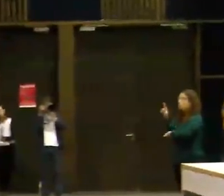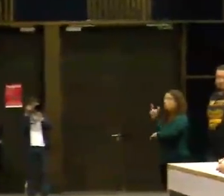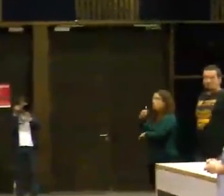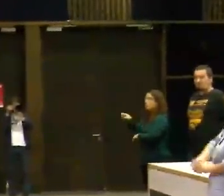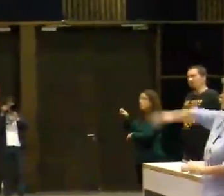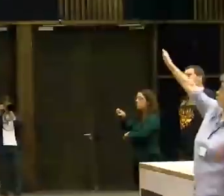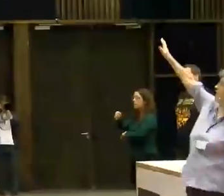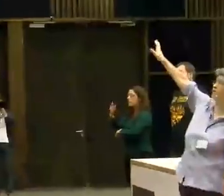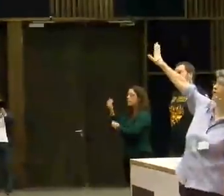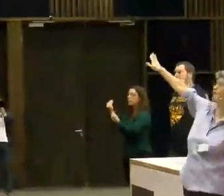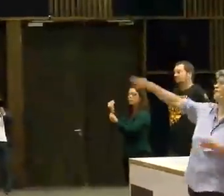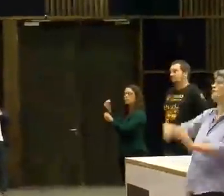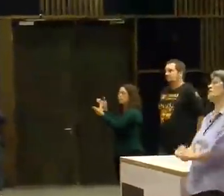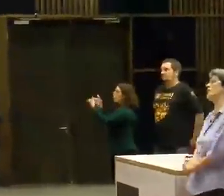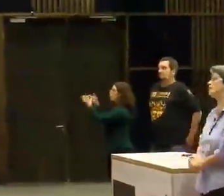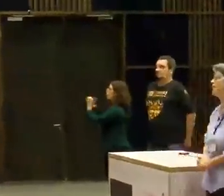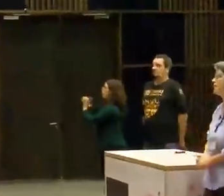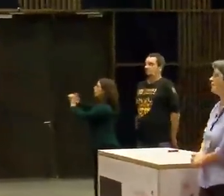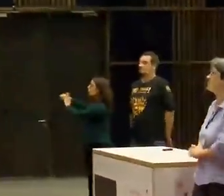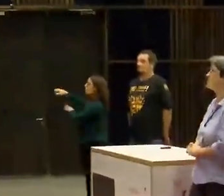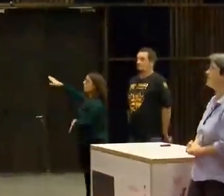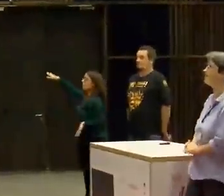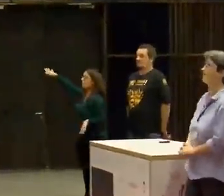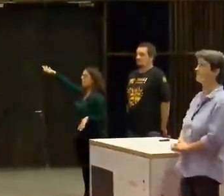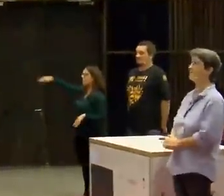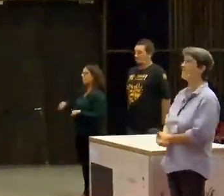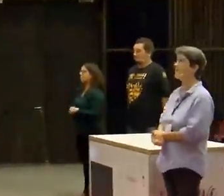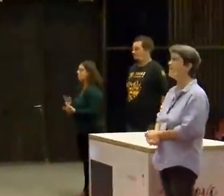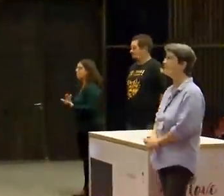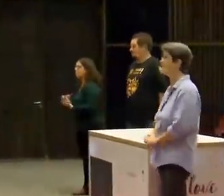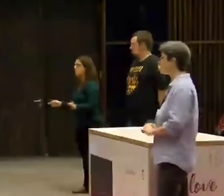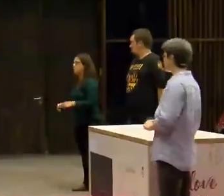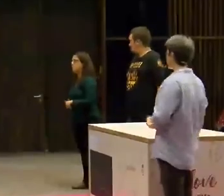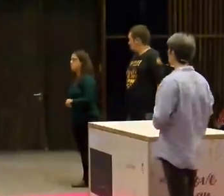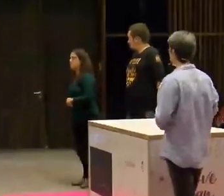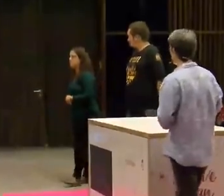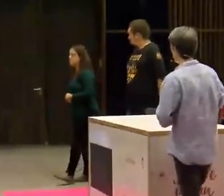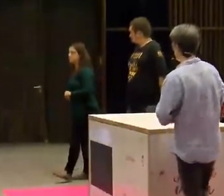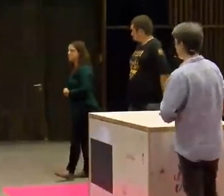au coin à droite, tout là-bas. N'hésitez pas. Merci.